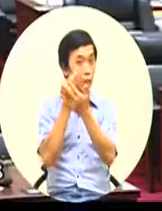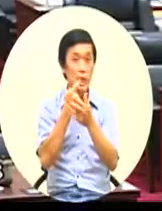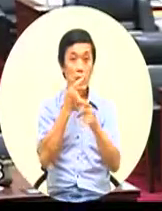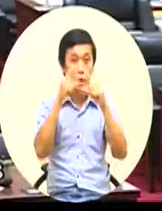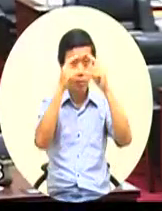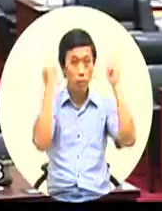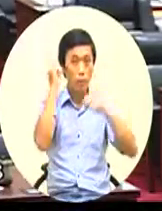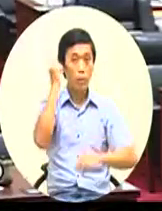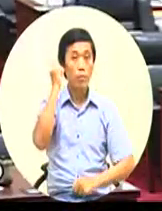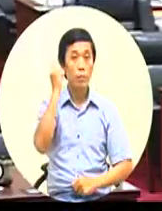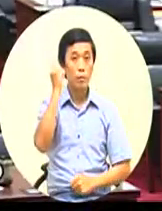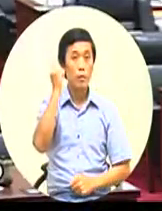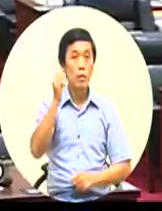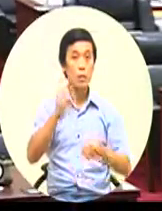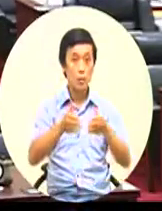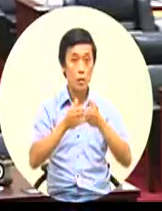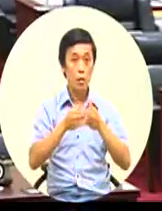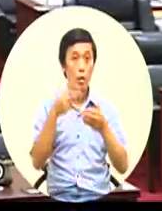得面对很多的